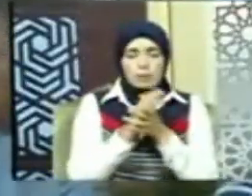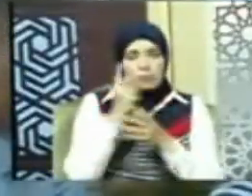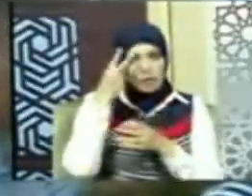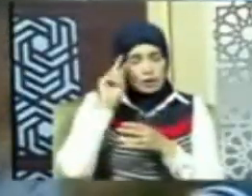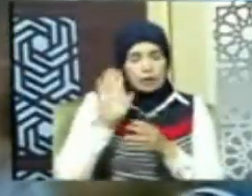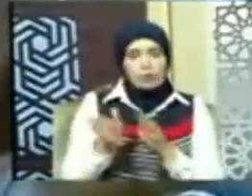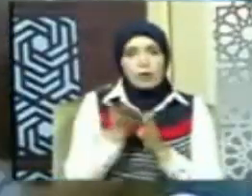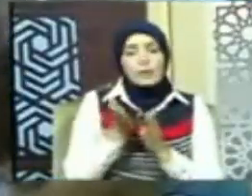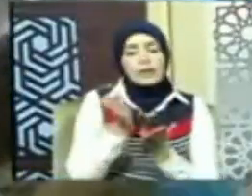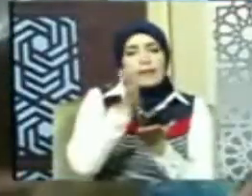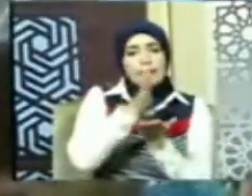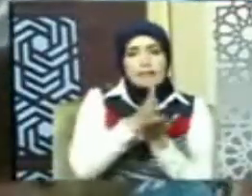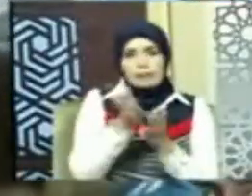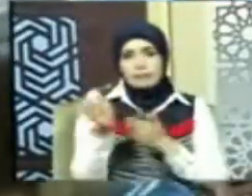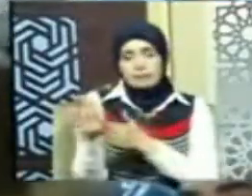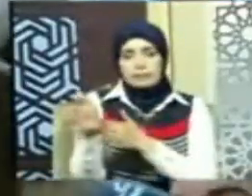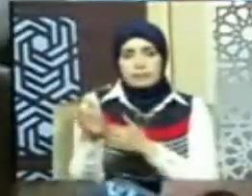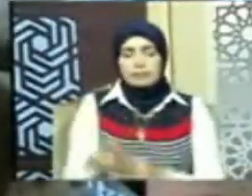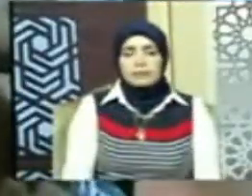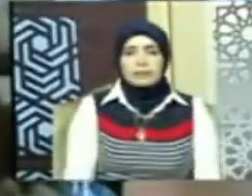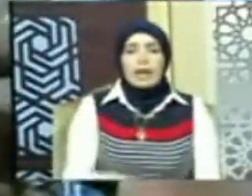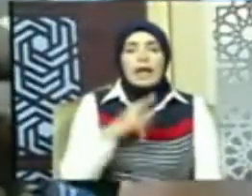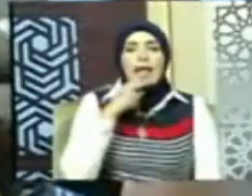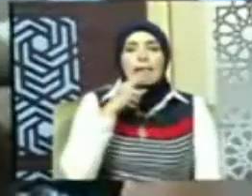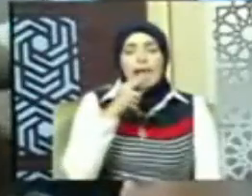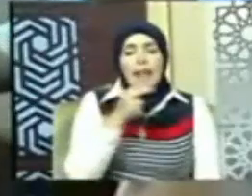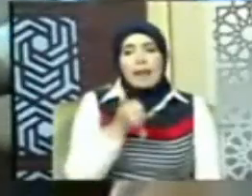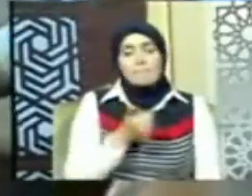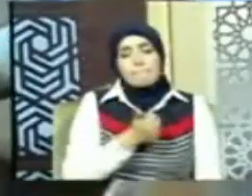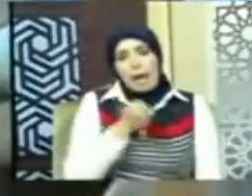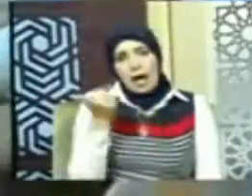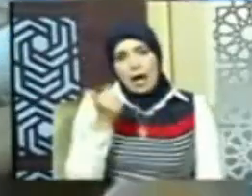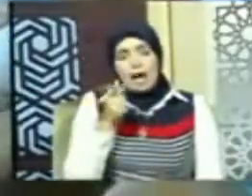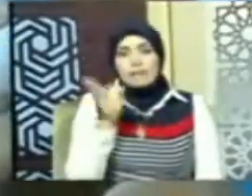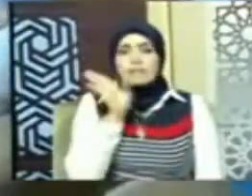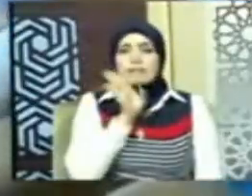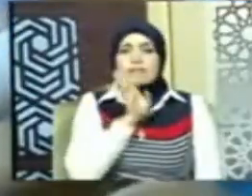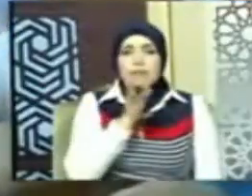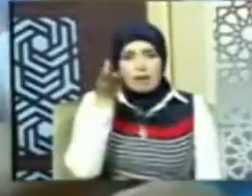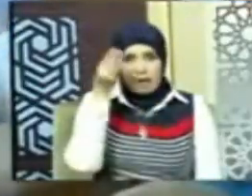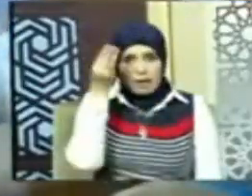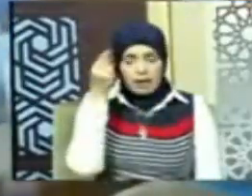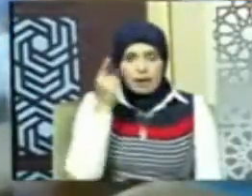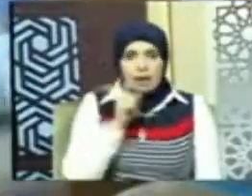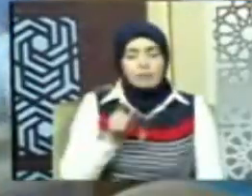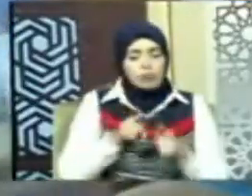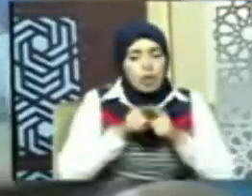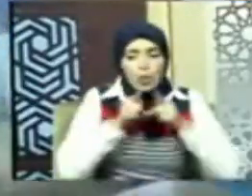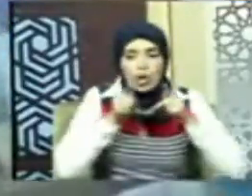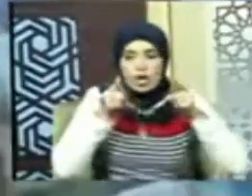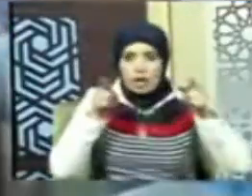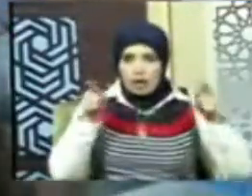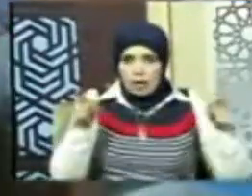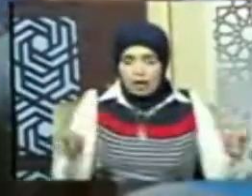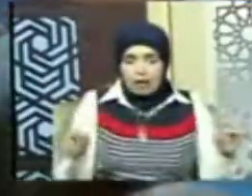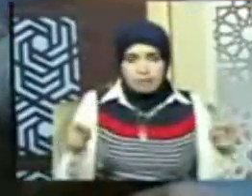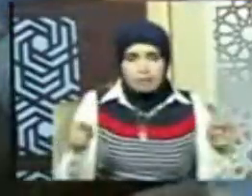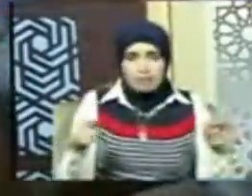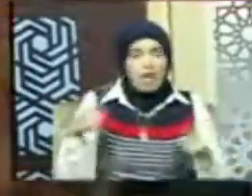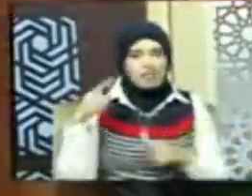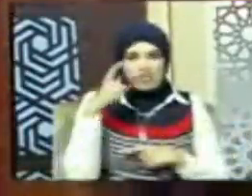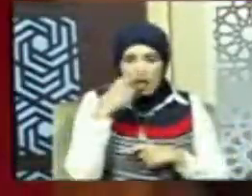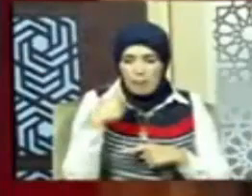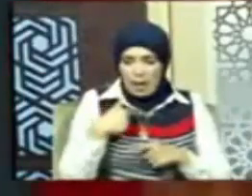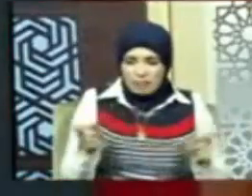اهتدى. الحديث عن العلم حديث طويل لا يمكن الإلمام به في موقف أو